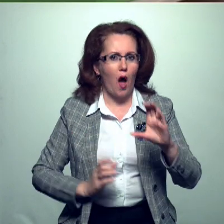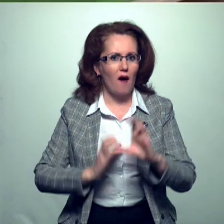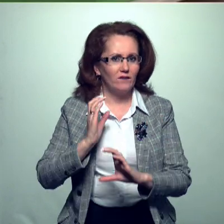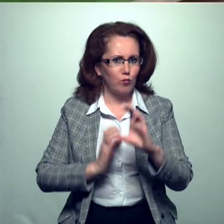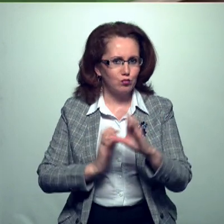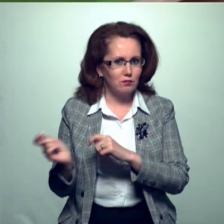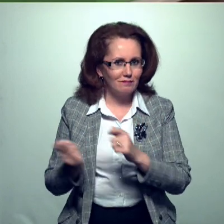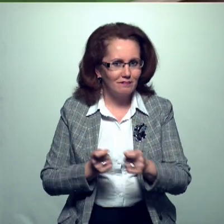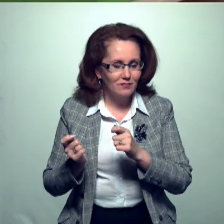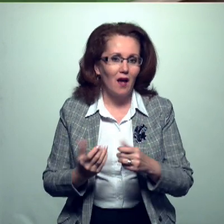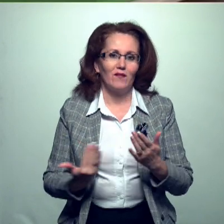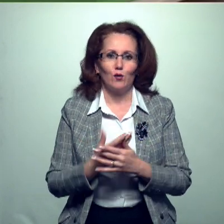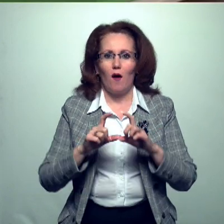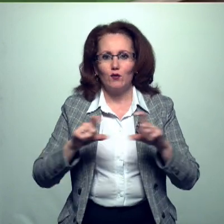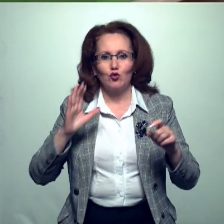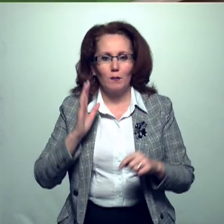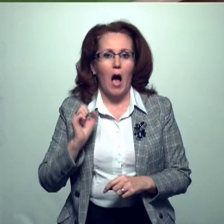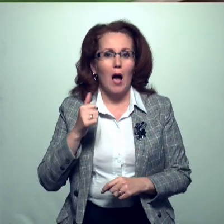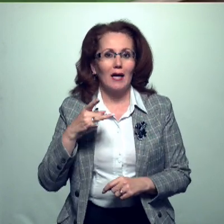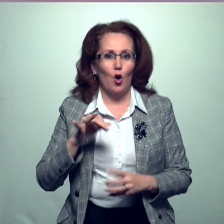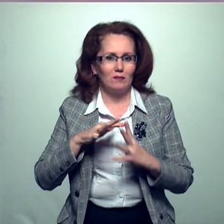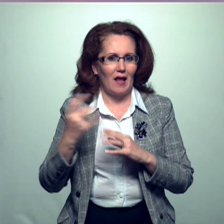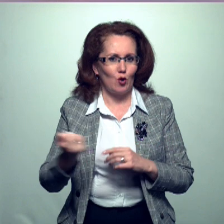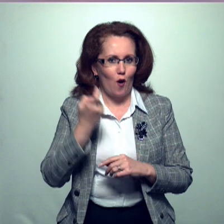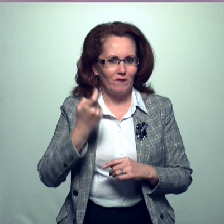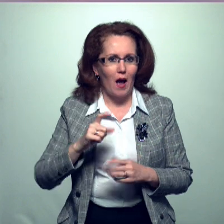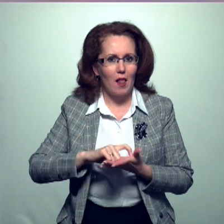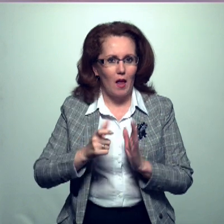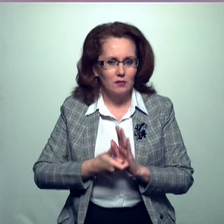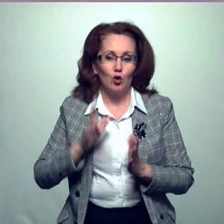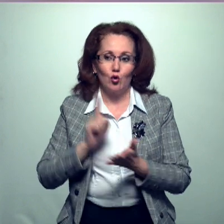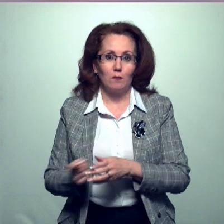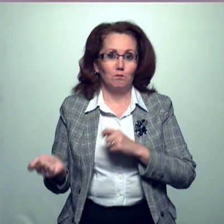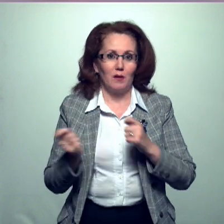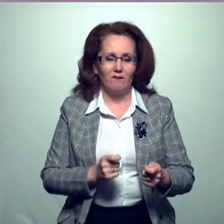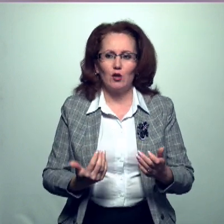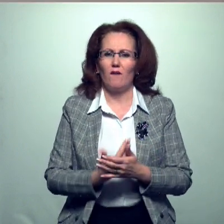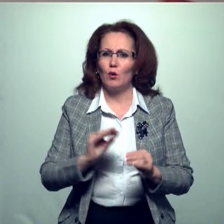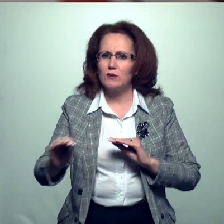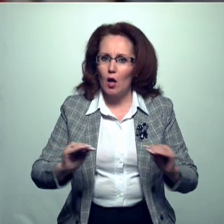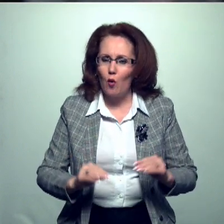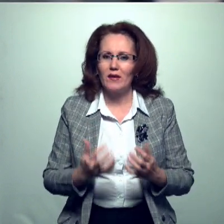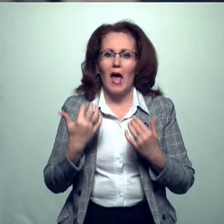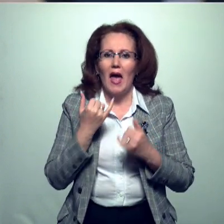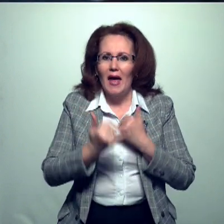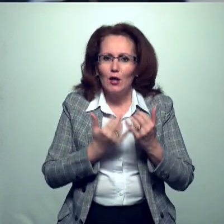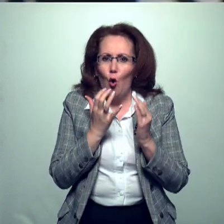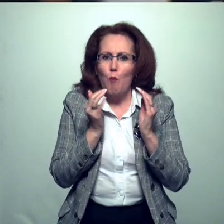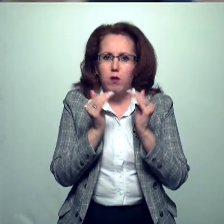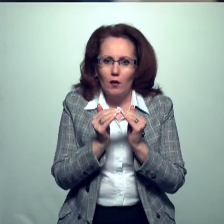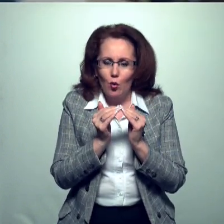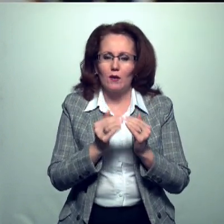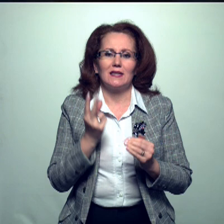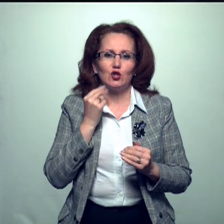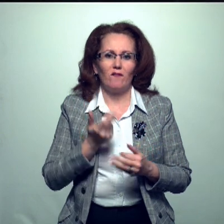автобусе. А еще в новой школе будет и агрокласс. На днях должны поступить гидропонные установки, инкубатор, цифровые микроскопы,